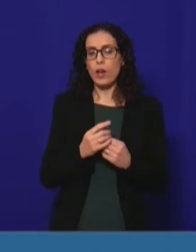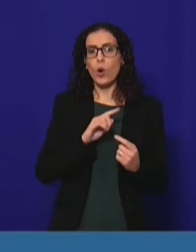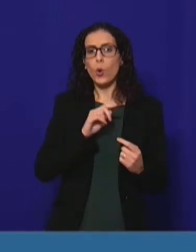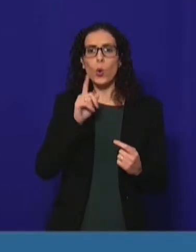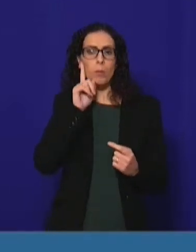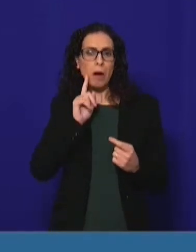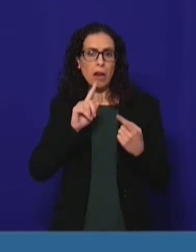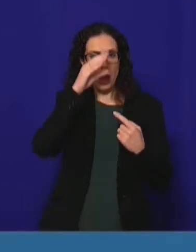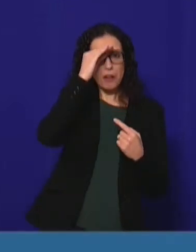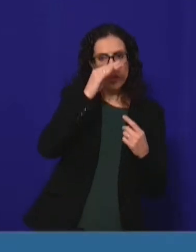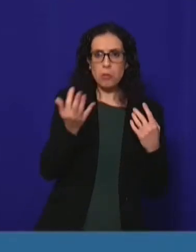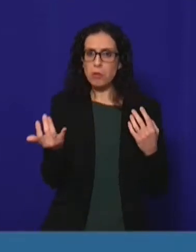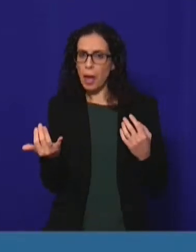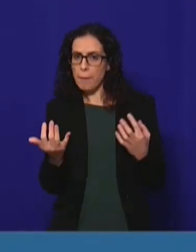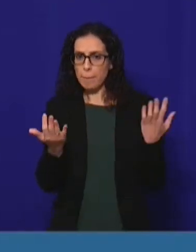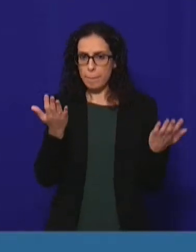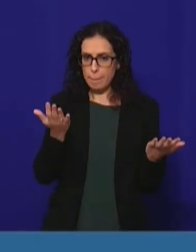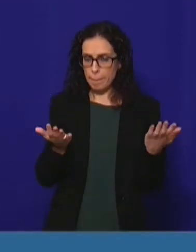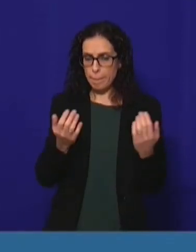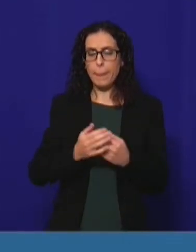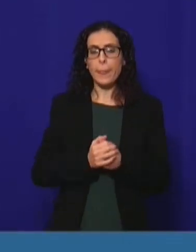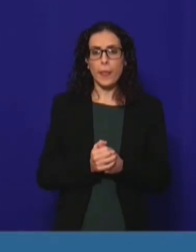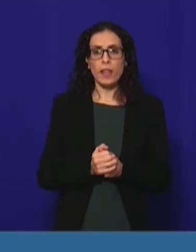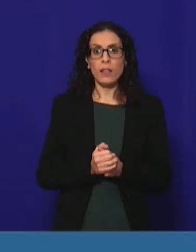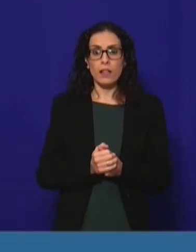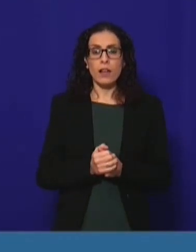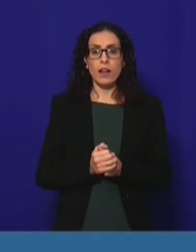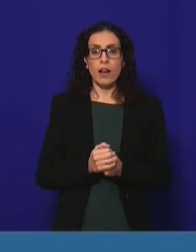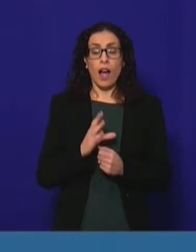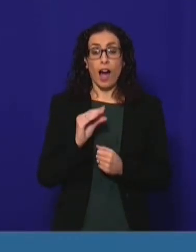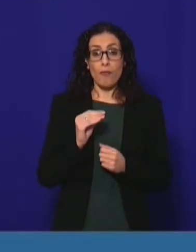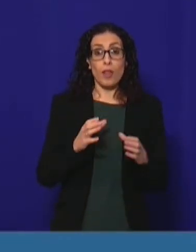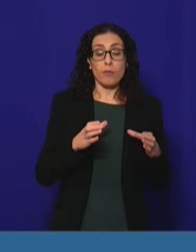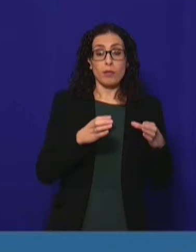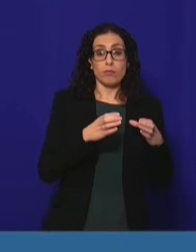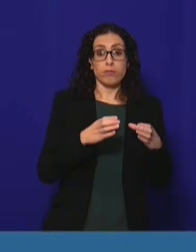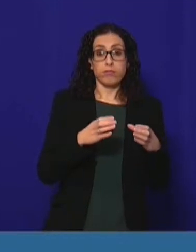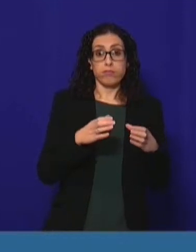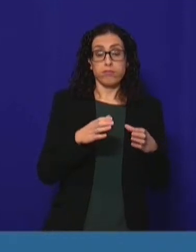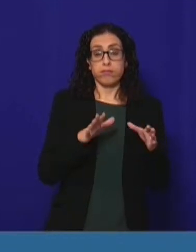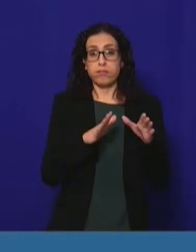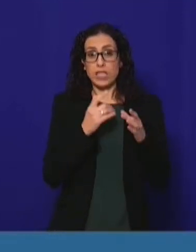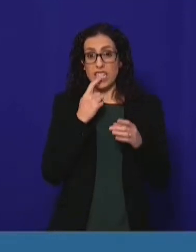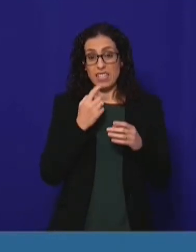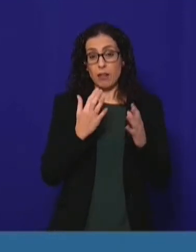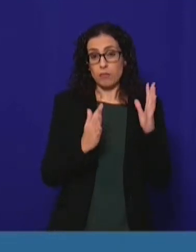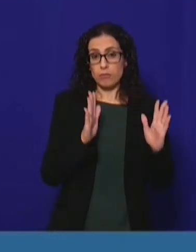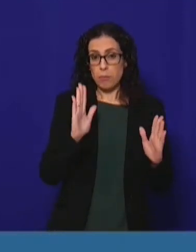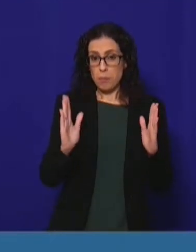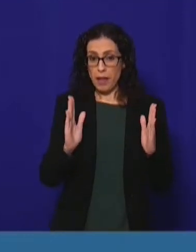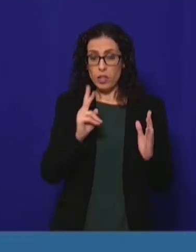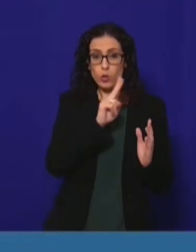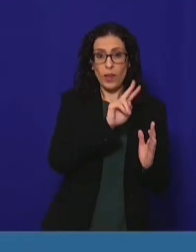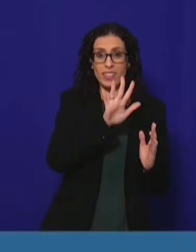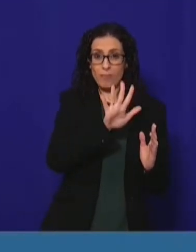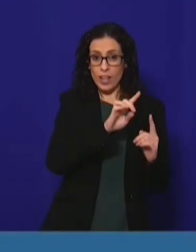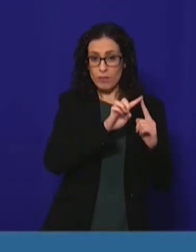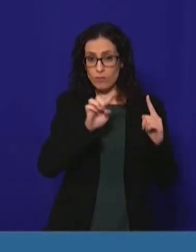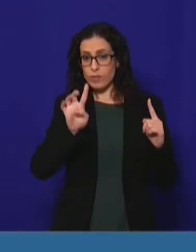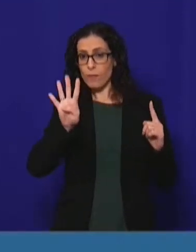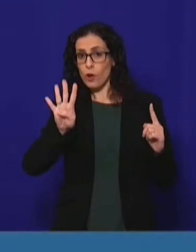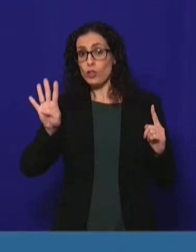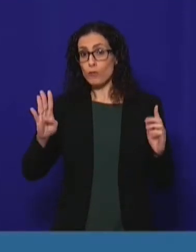kellna dan l-aħħar ġimgħa qegħdin naraw il-maġġor parti tal-każijiet kienu fl-etajiet bejn 25 sena u 44 sena. Però